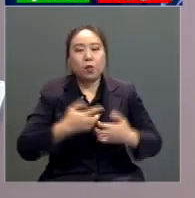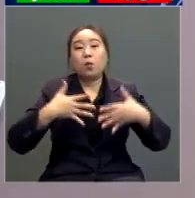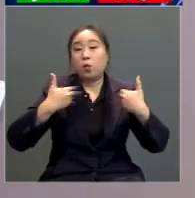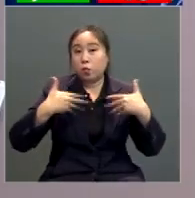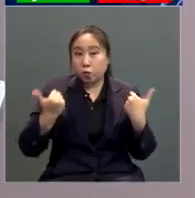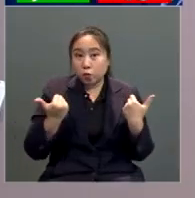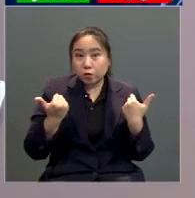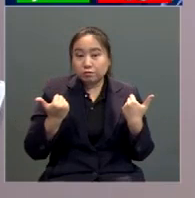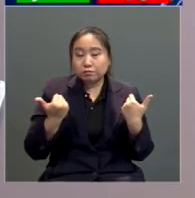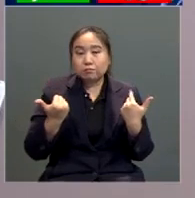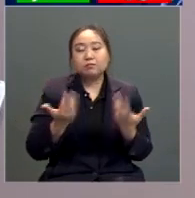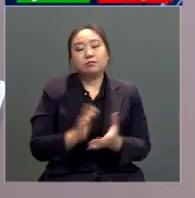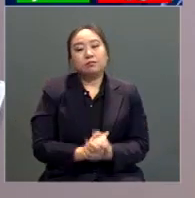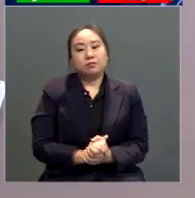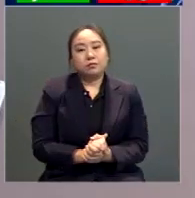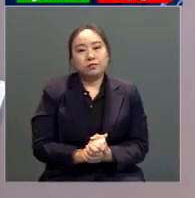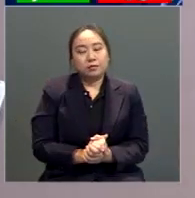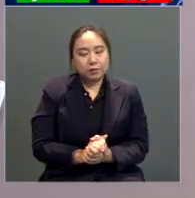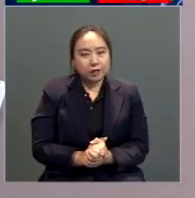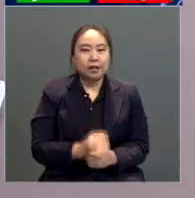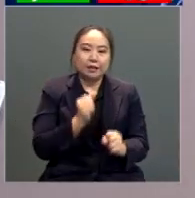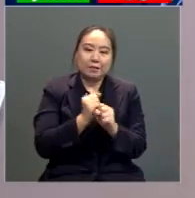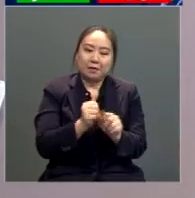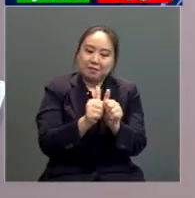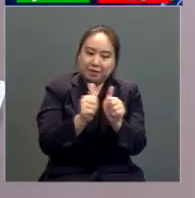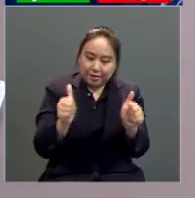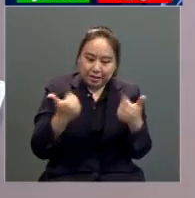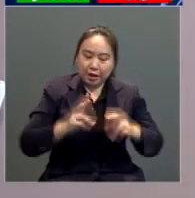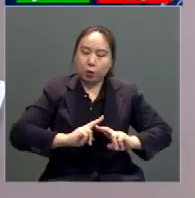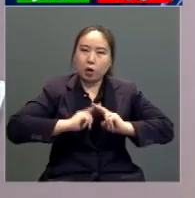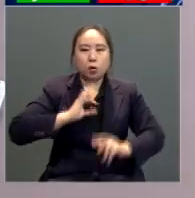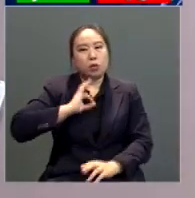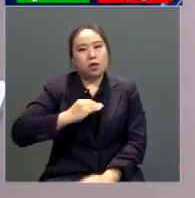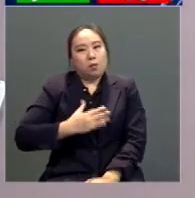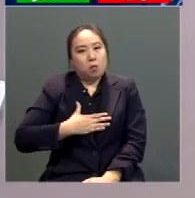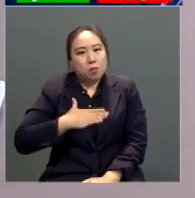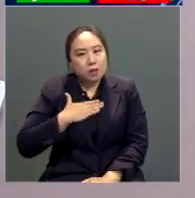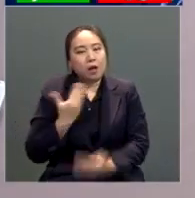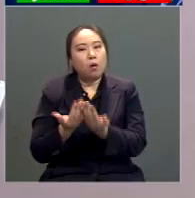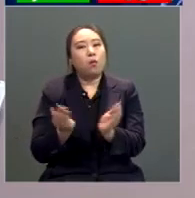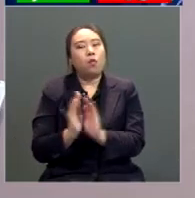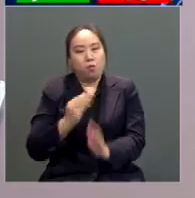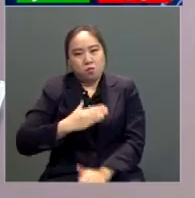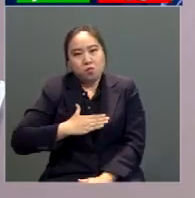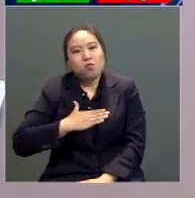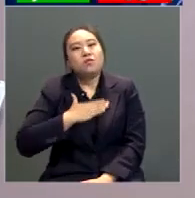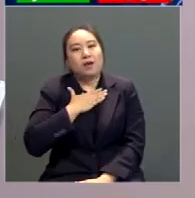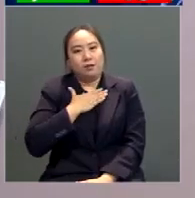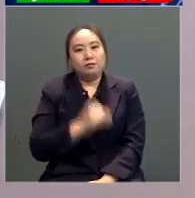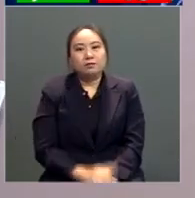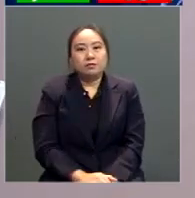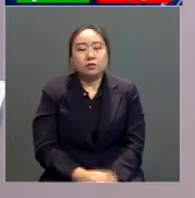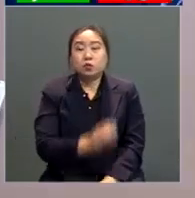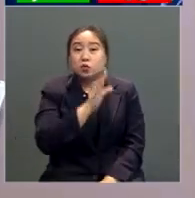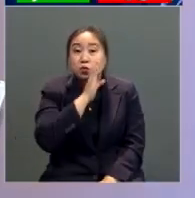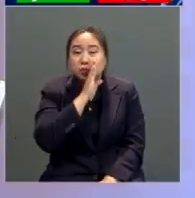ความอะไรความภาคภูมิใจในตัวเองนะในของครอบครัวเพราะคนเราเนี่ยมันถ้ามันเหมือน